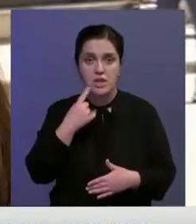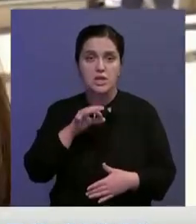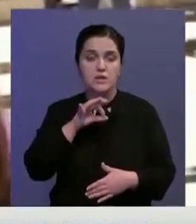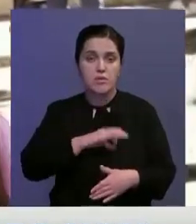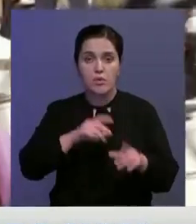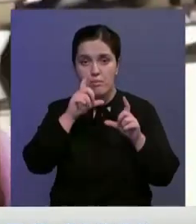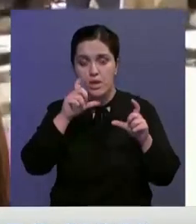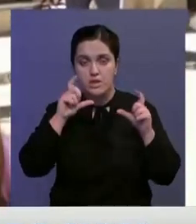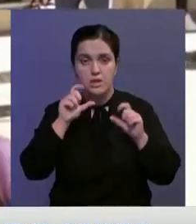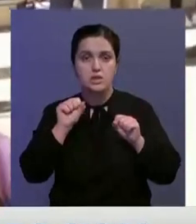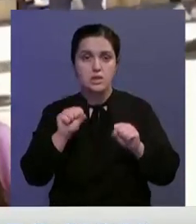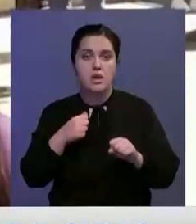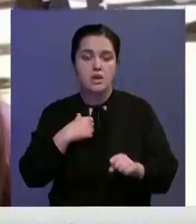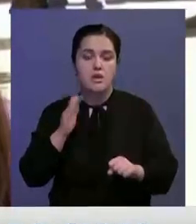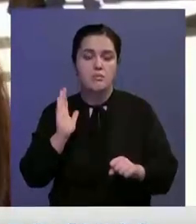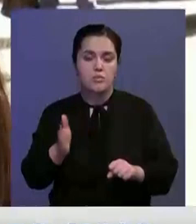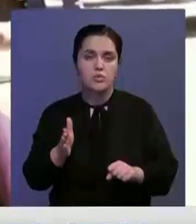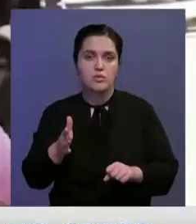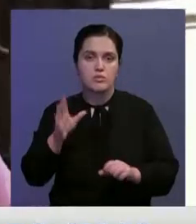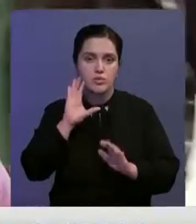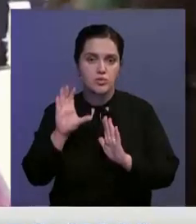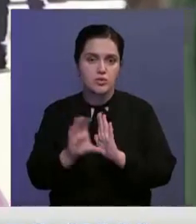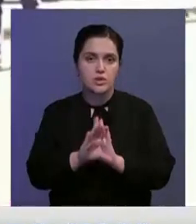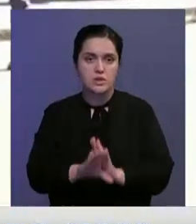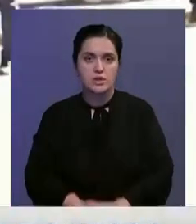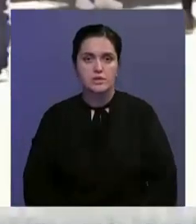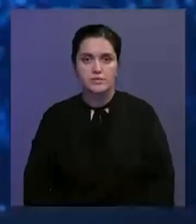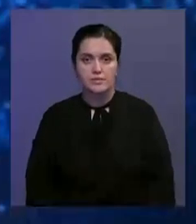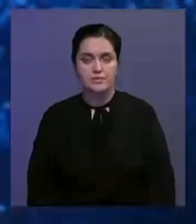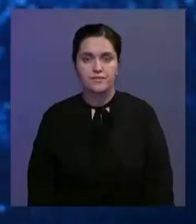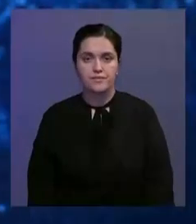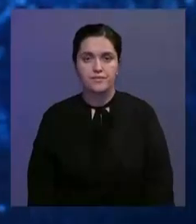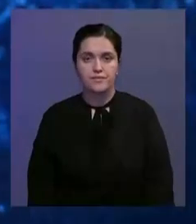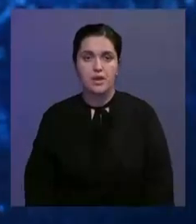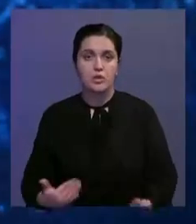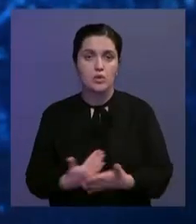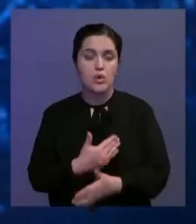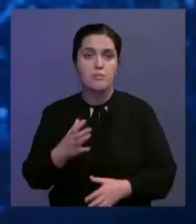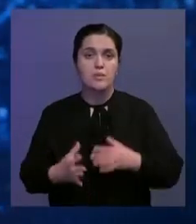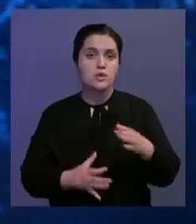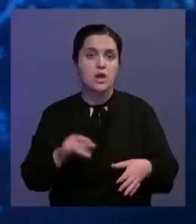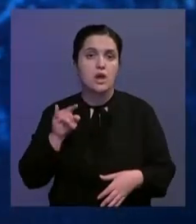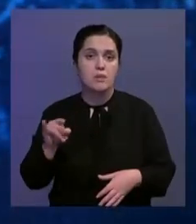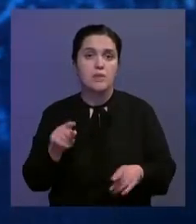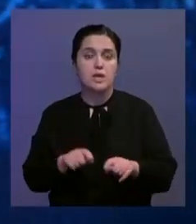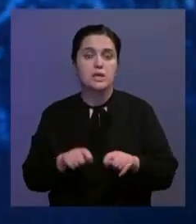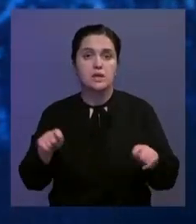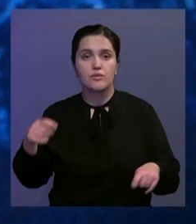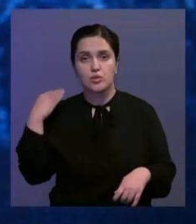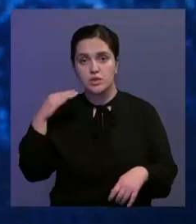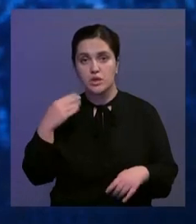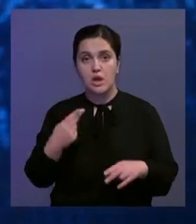качестве защиты, то я буду следовать этим правилам. Новый международный аэропорт открыли